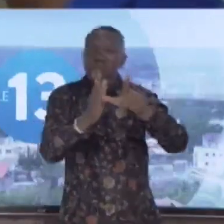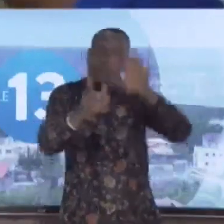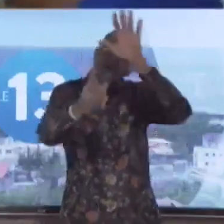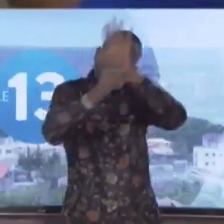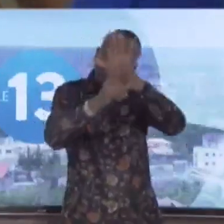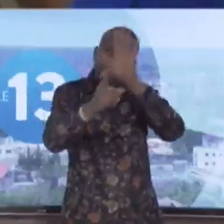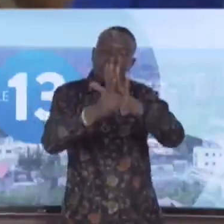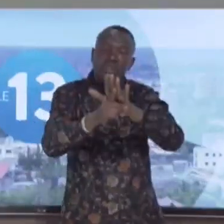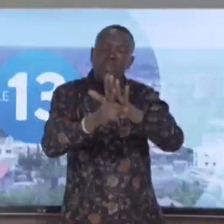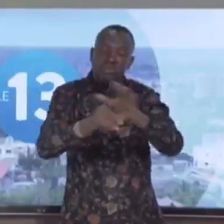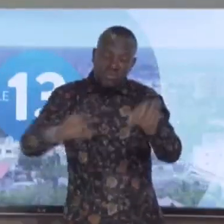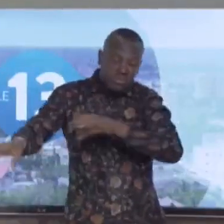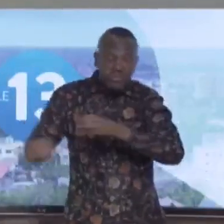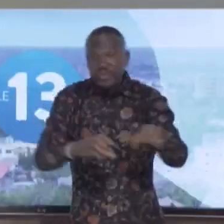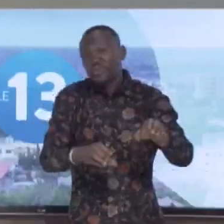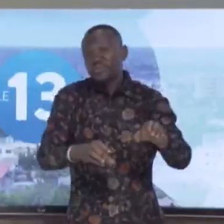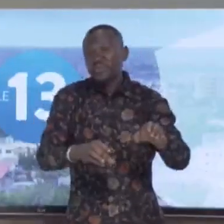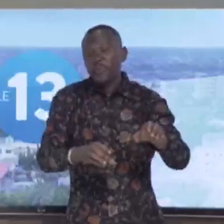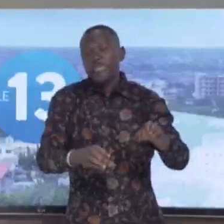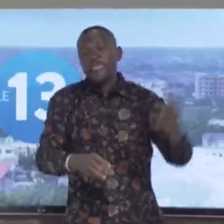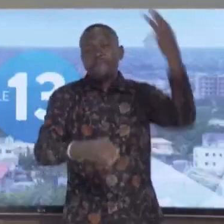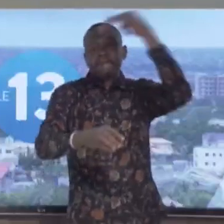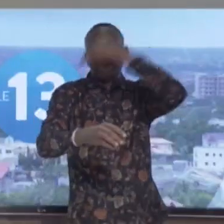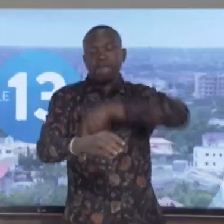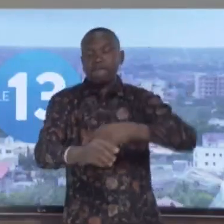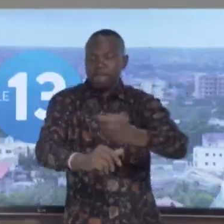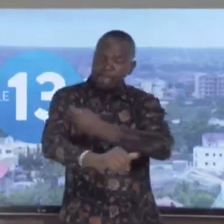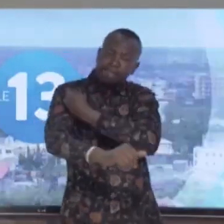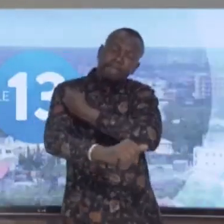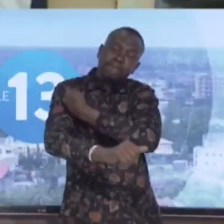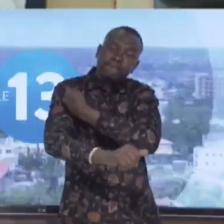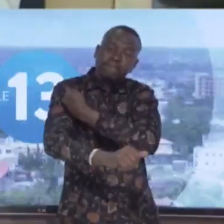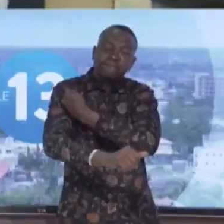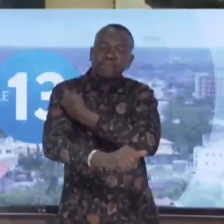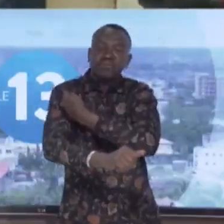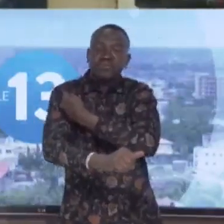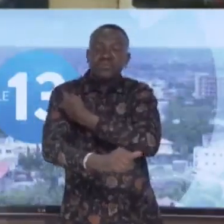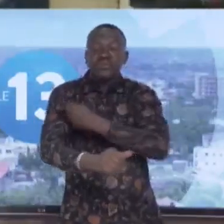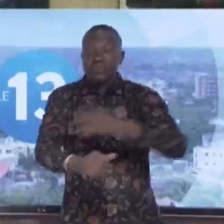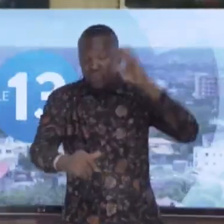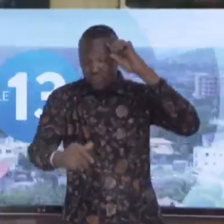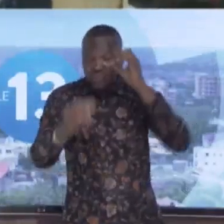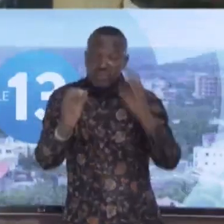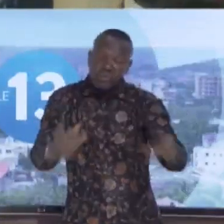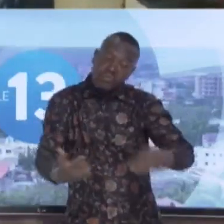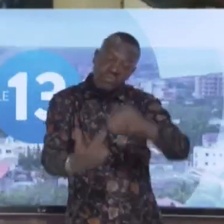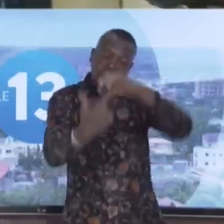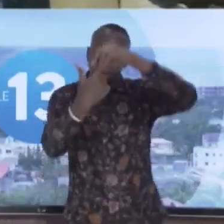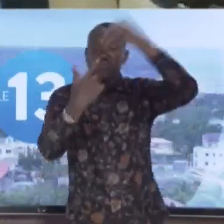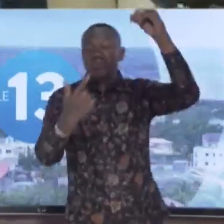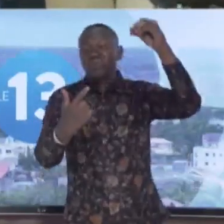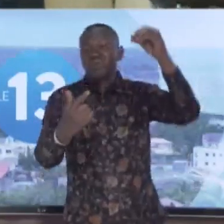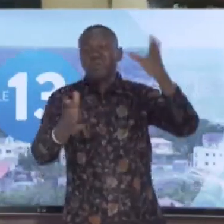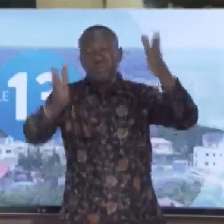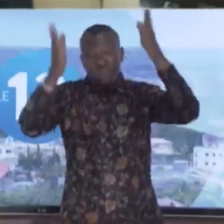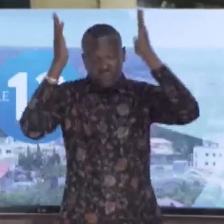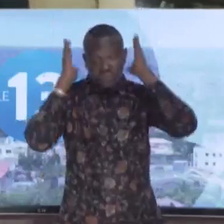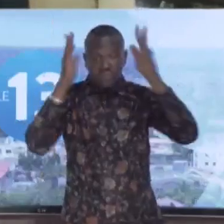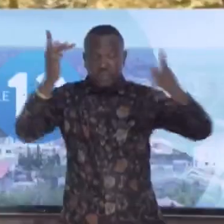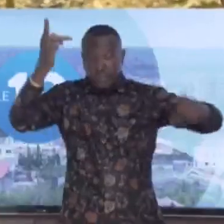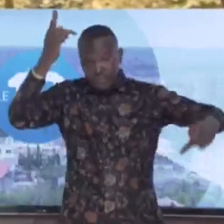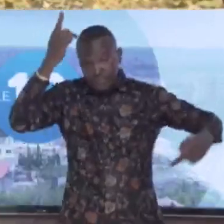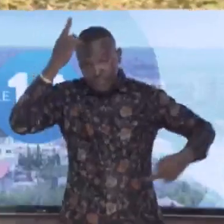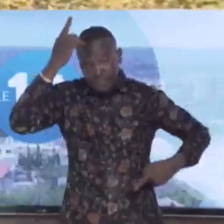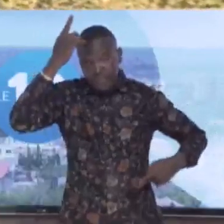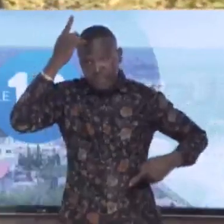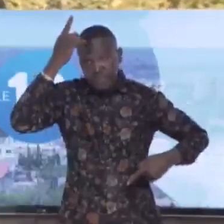qui se mène en faveur de la vaccination, considérée comme moyen essentiel de prévention des maladies.